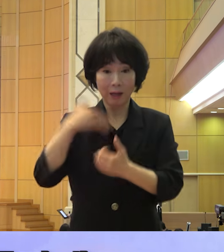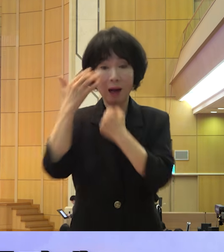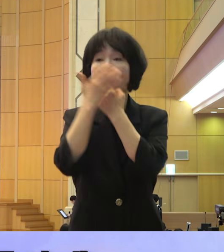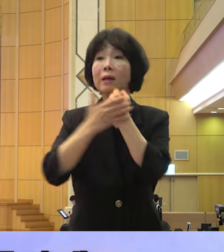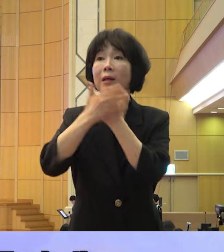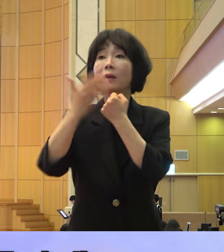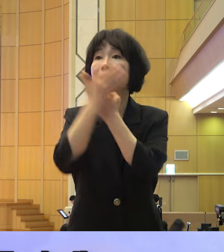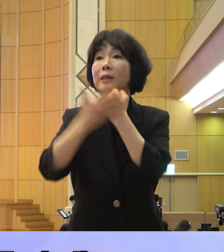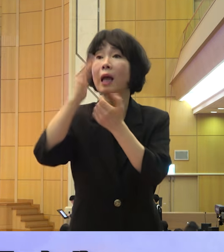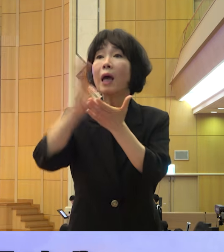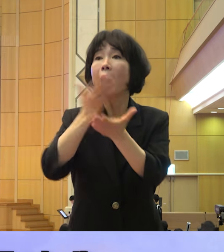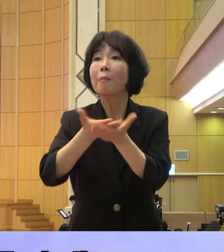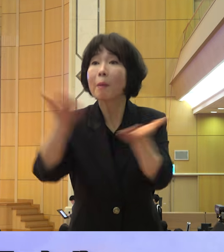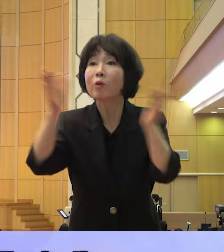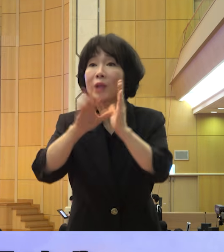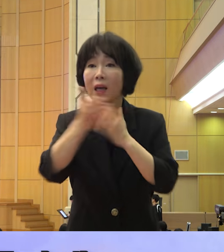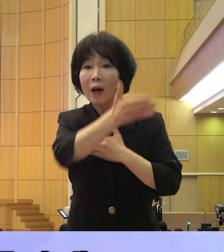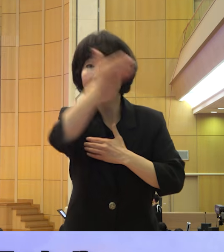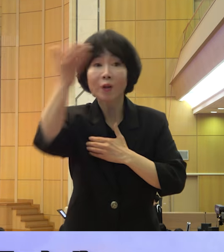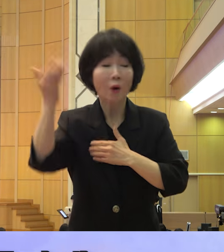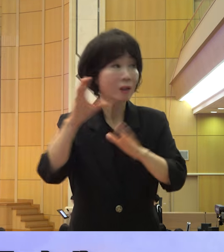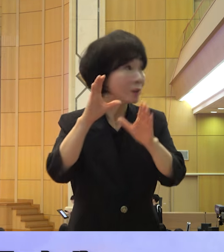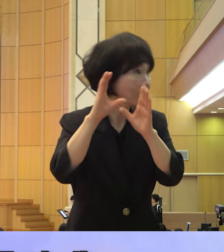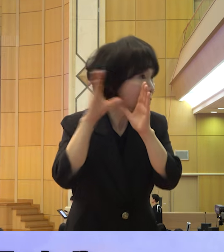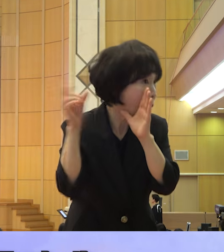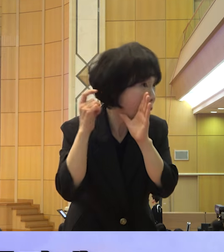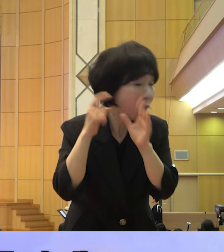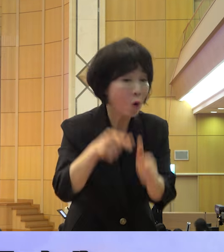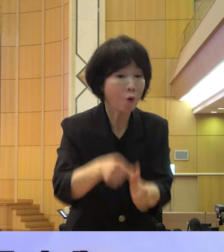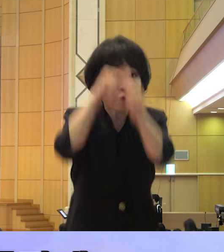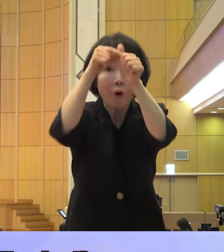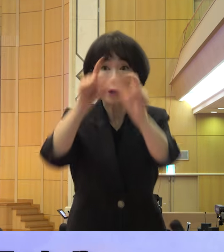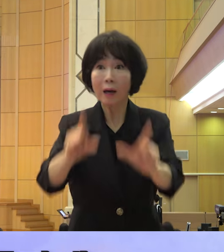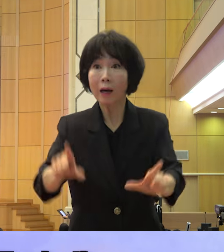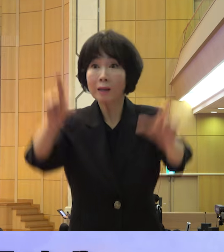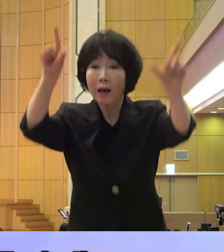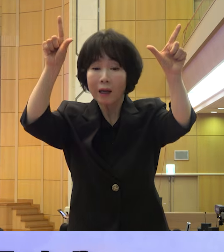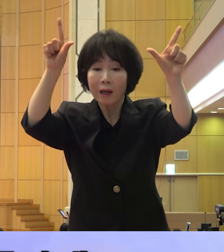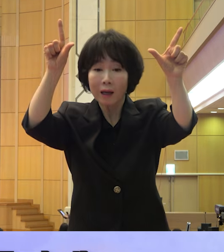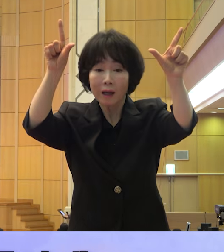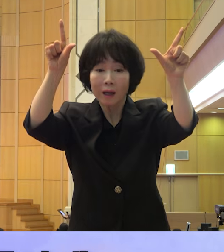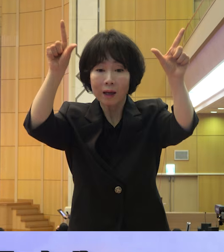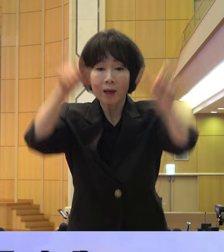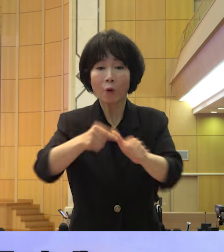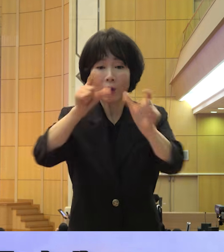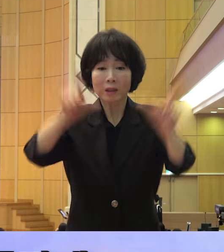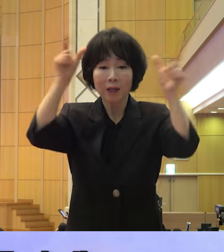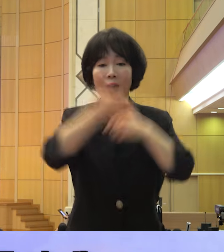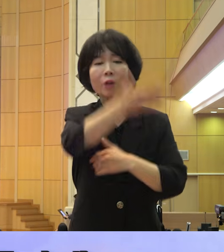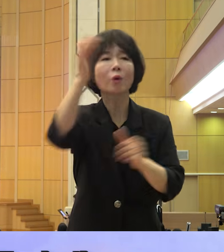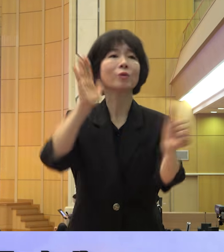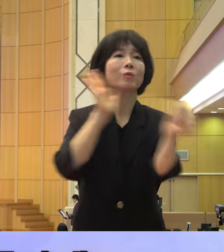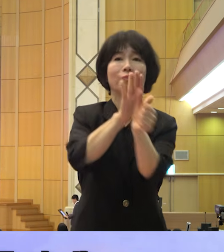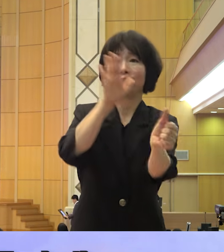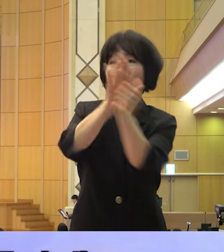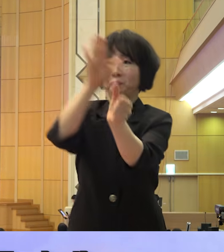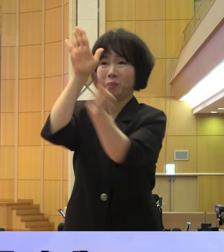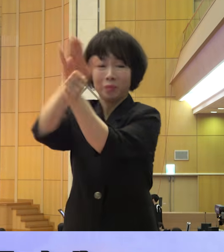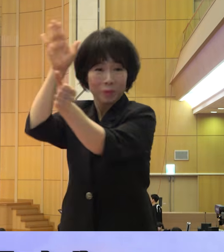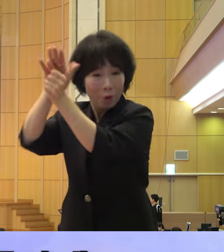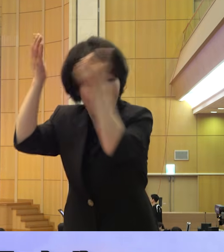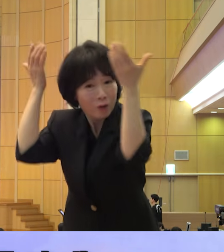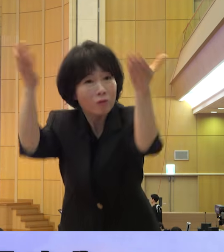때에 하나님이 은혜 베풀 때 너에게 듣고 구원의 날에 주님이 은혜